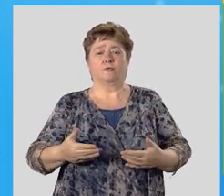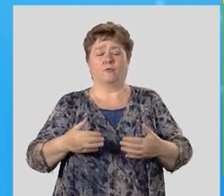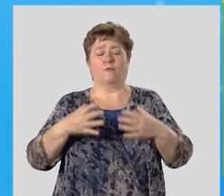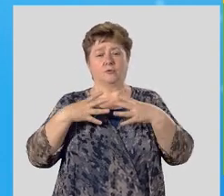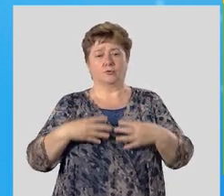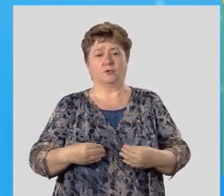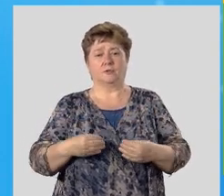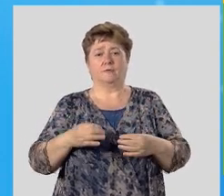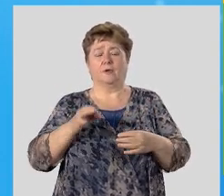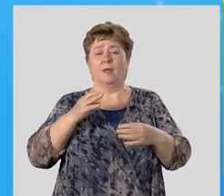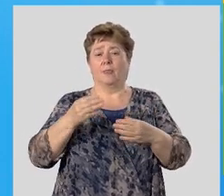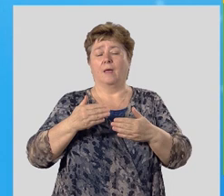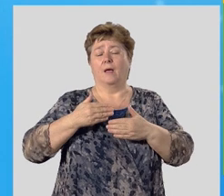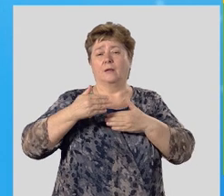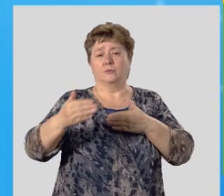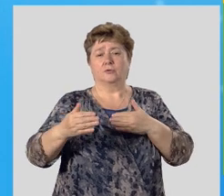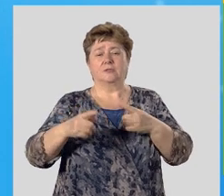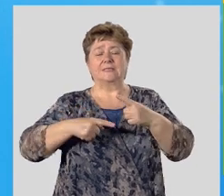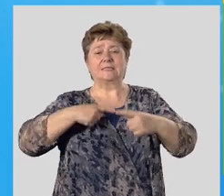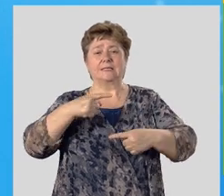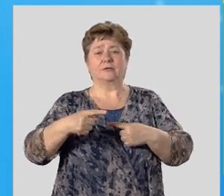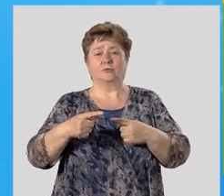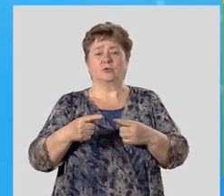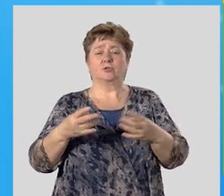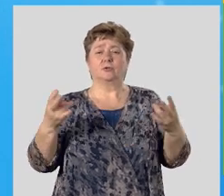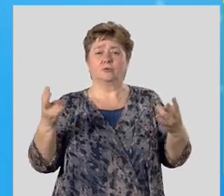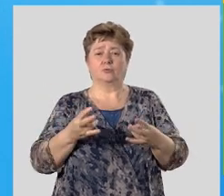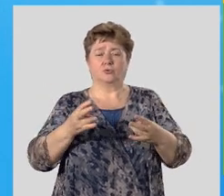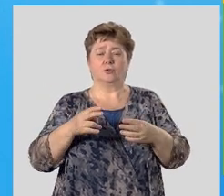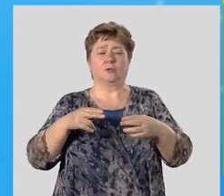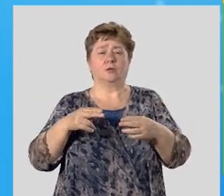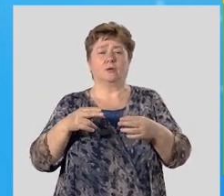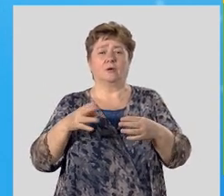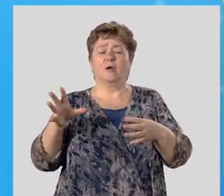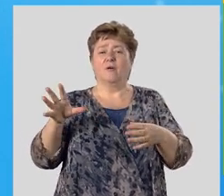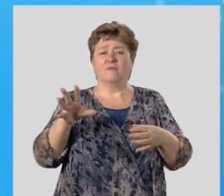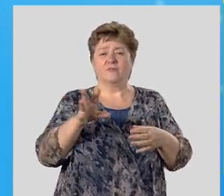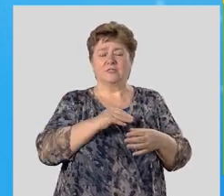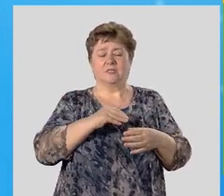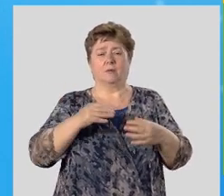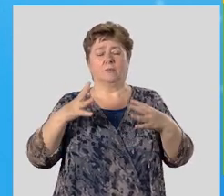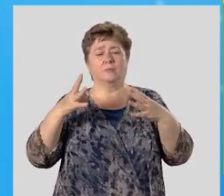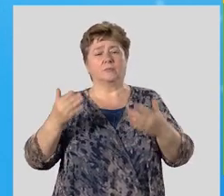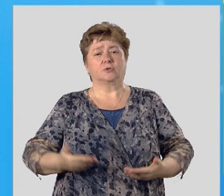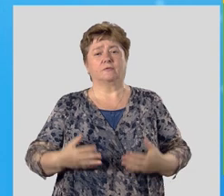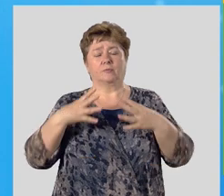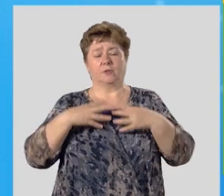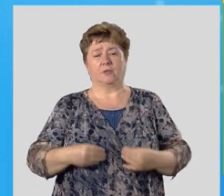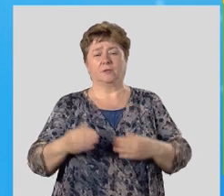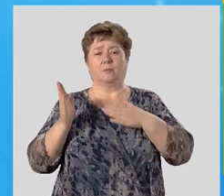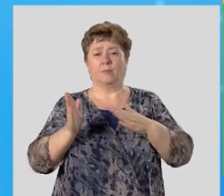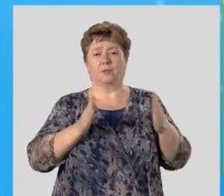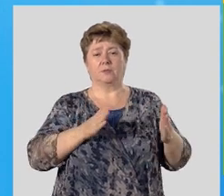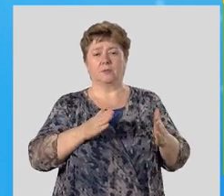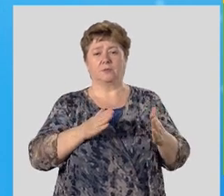существа она относит следующие, присущие практически всем живым организмам